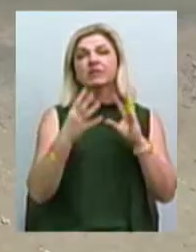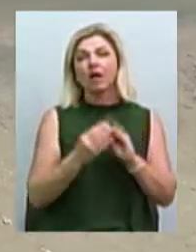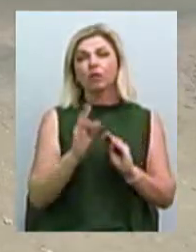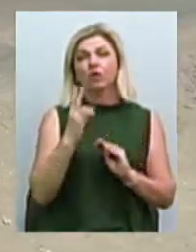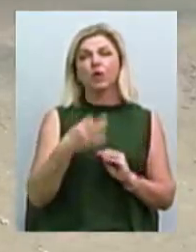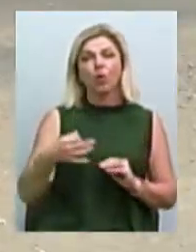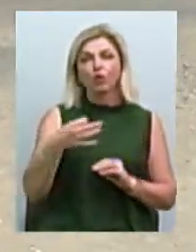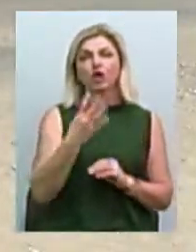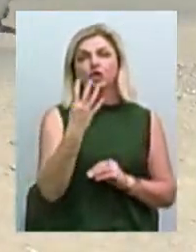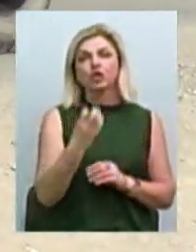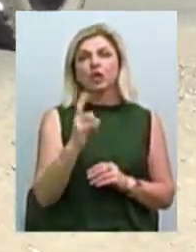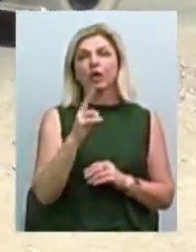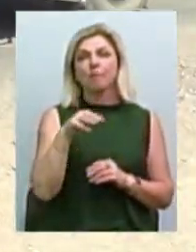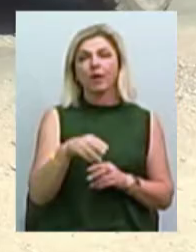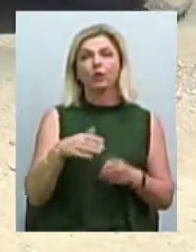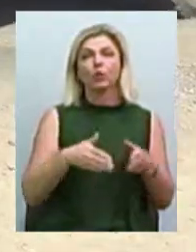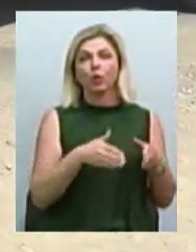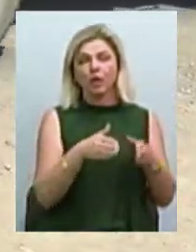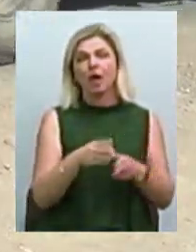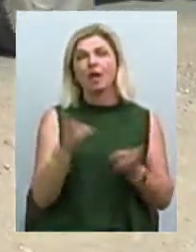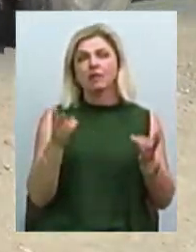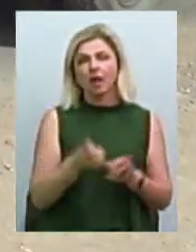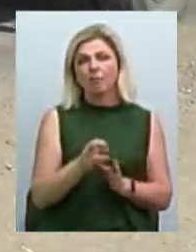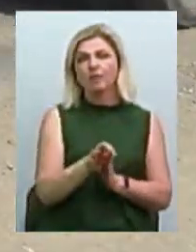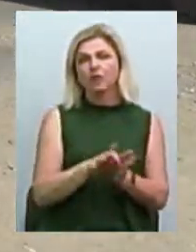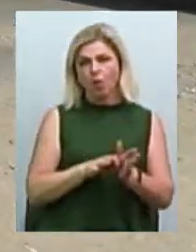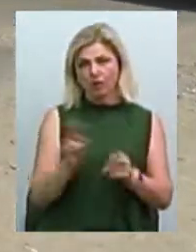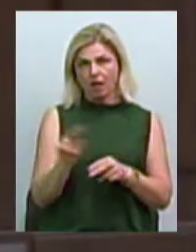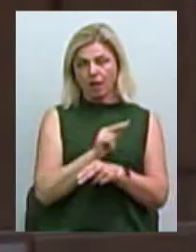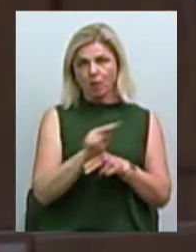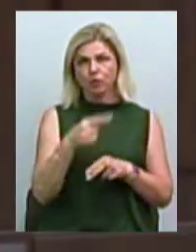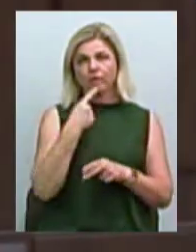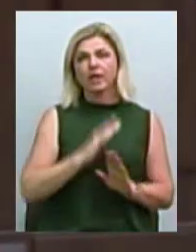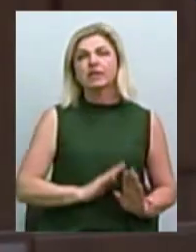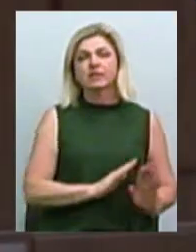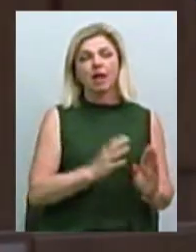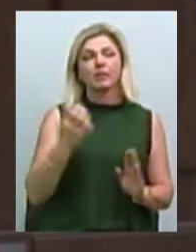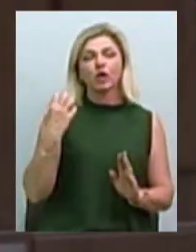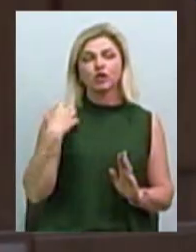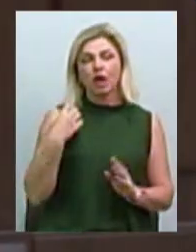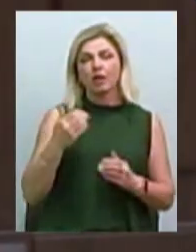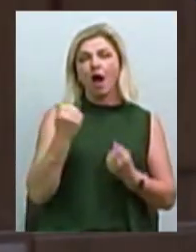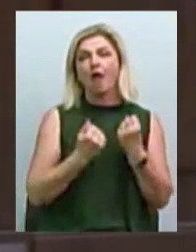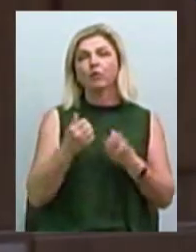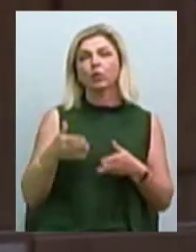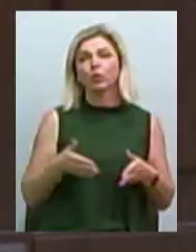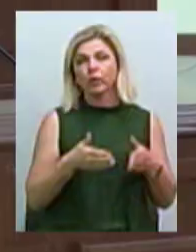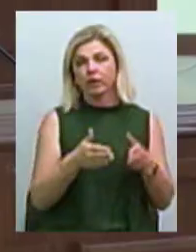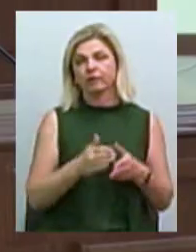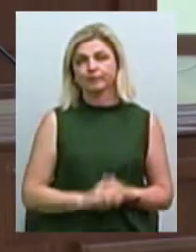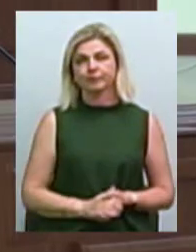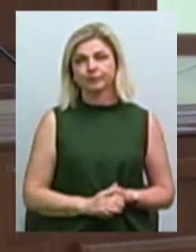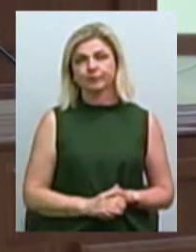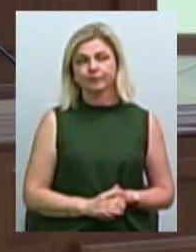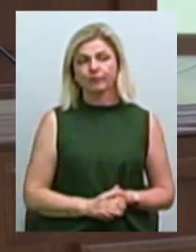400 кілометрів доріг, які потребують негайного ремонту, говорить заступник начальника служби автомобільних доріг Миколаївській області Михайло Ганич.